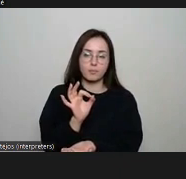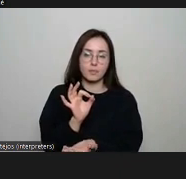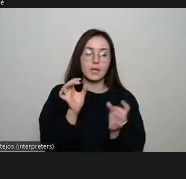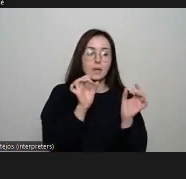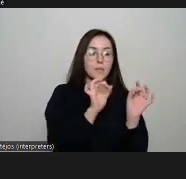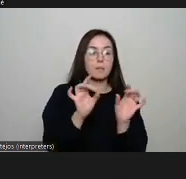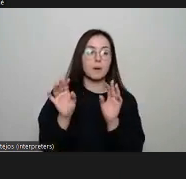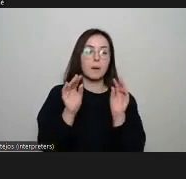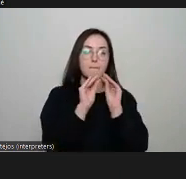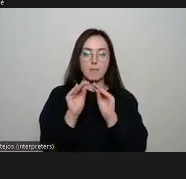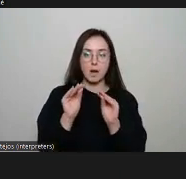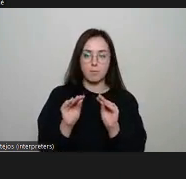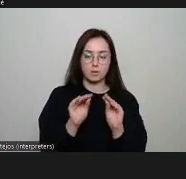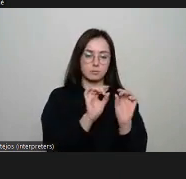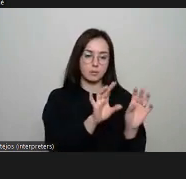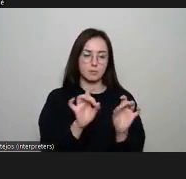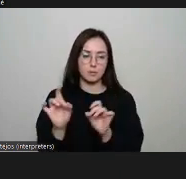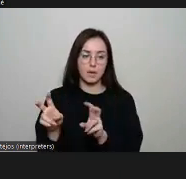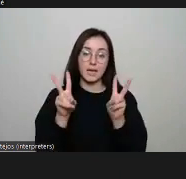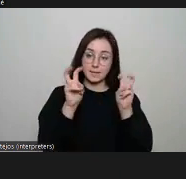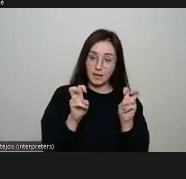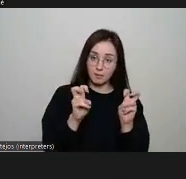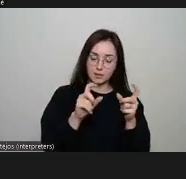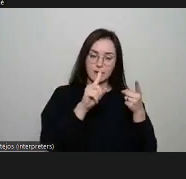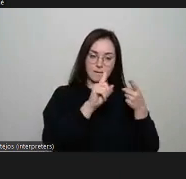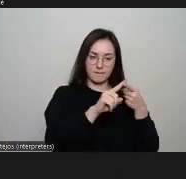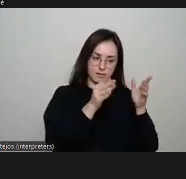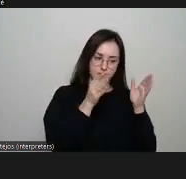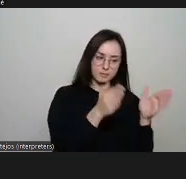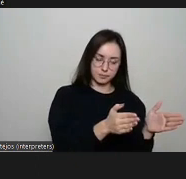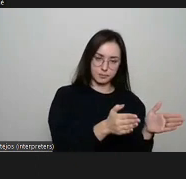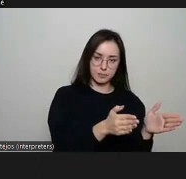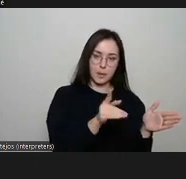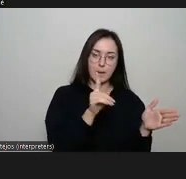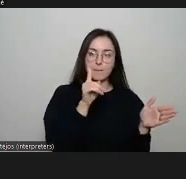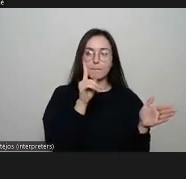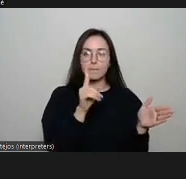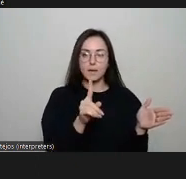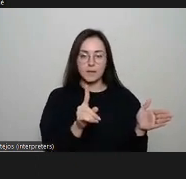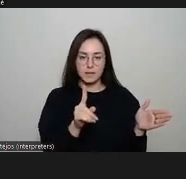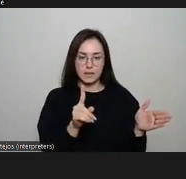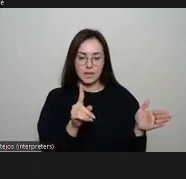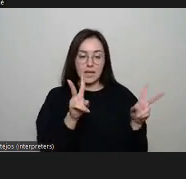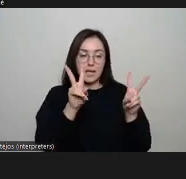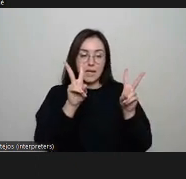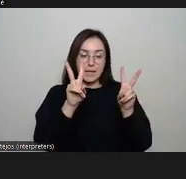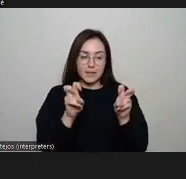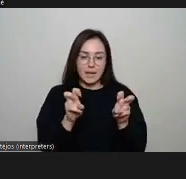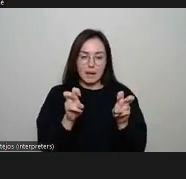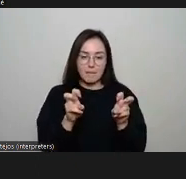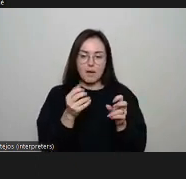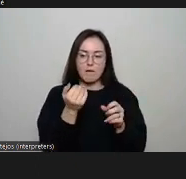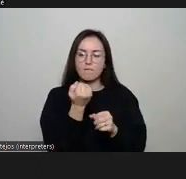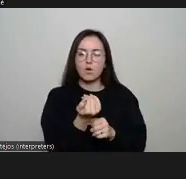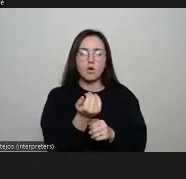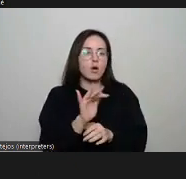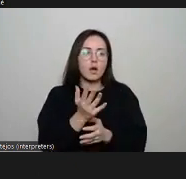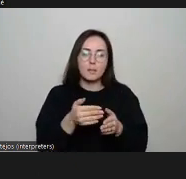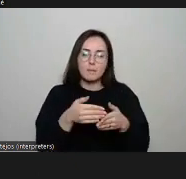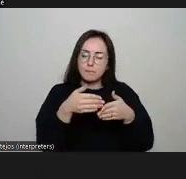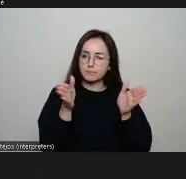skirtingų dalykų. Nes temos tai yra vienas dalykas, tačiau tema vis dar yra labai platus laukas ir